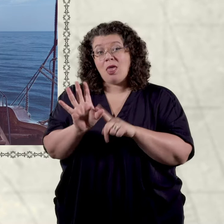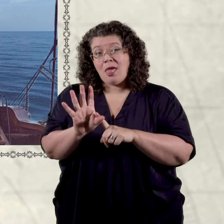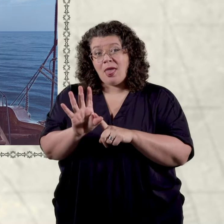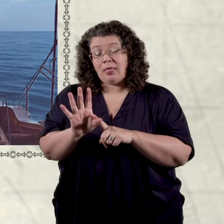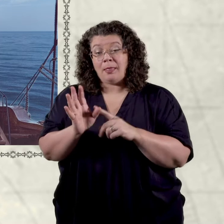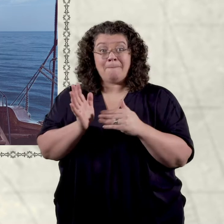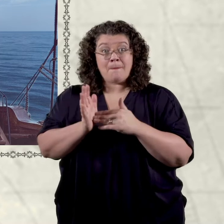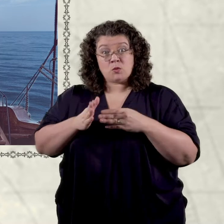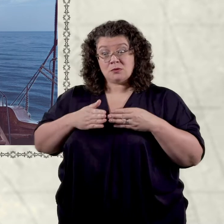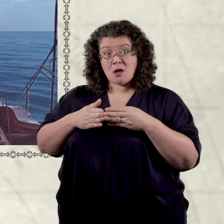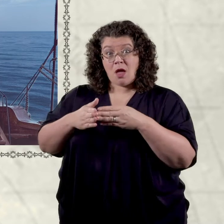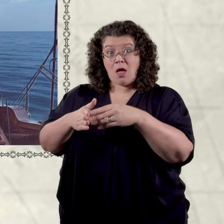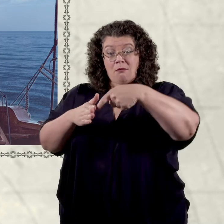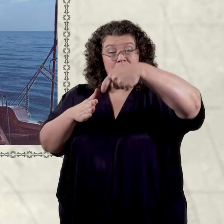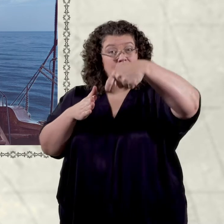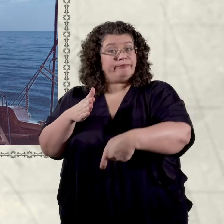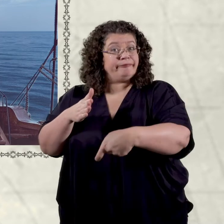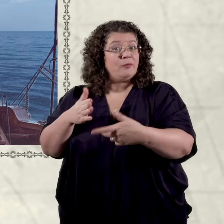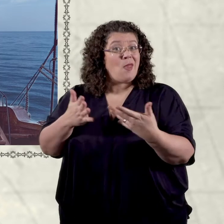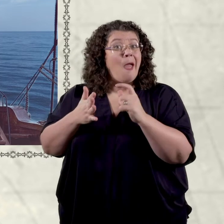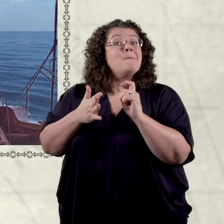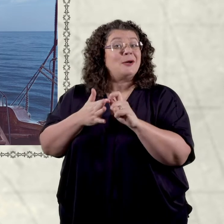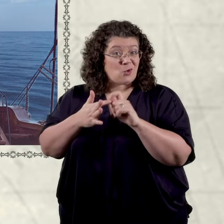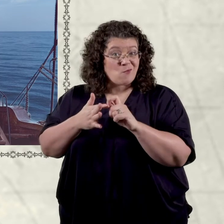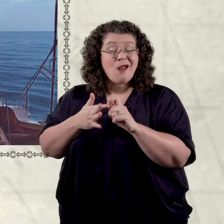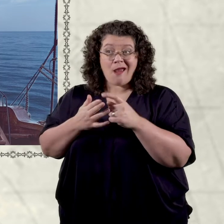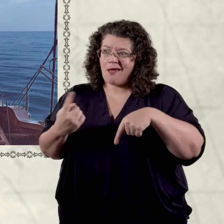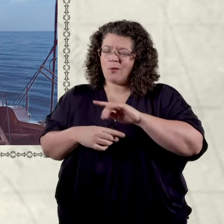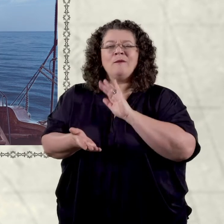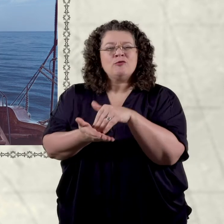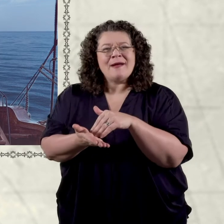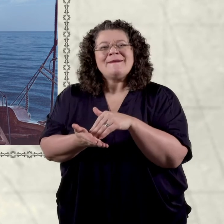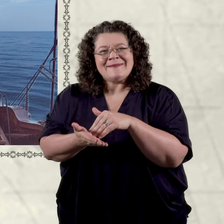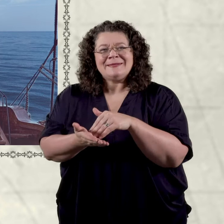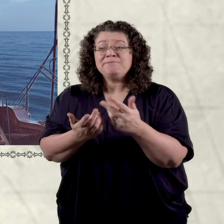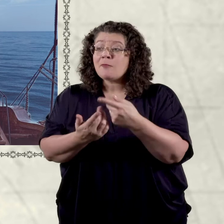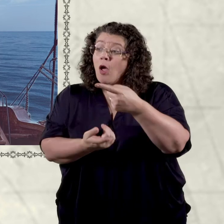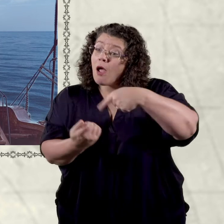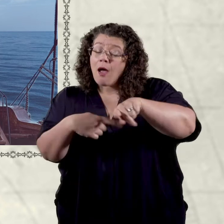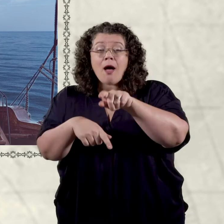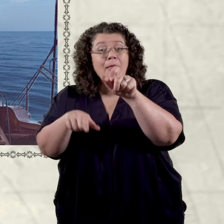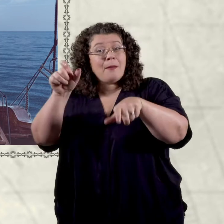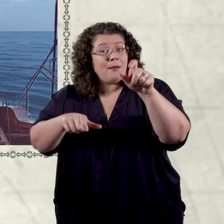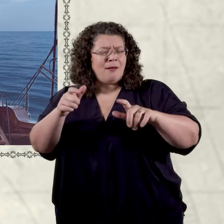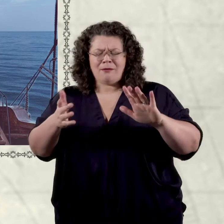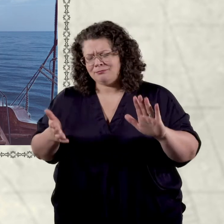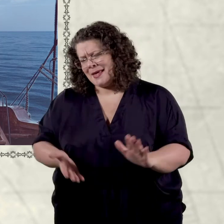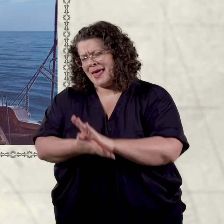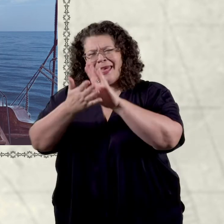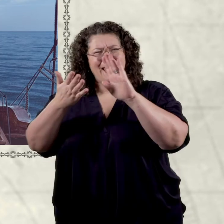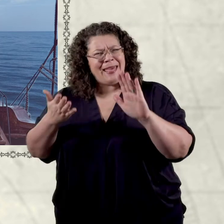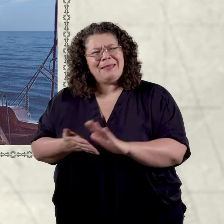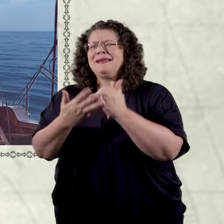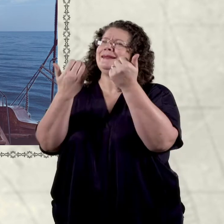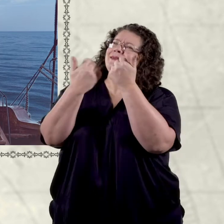ar 20, Gorffennaf 28. Mae'r llong yn bwrw angor ar lannau Patagonia. Da ni wedi